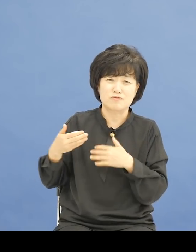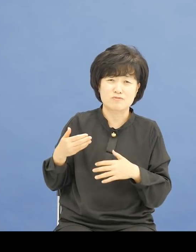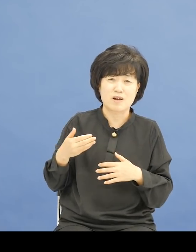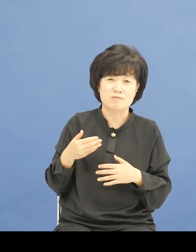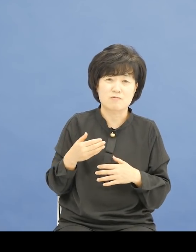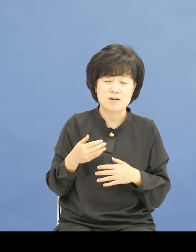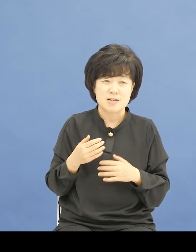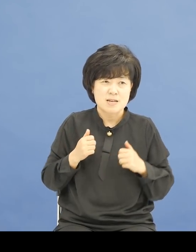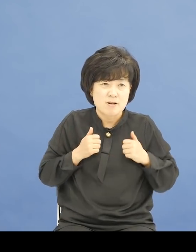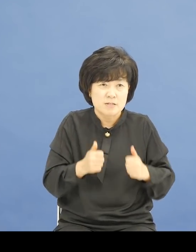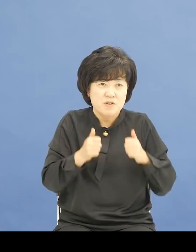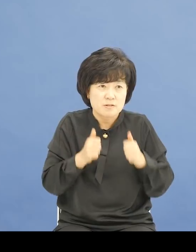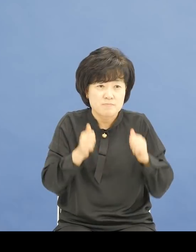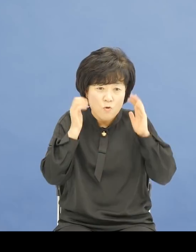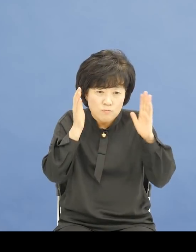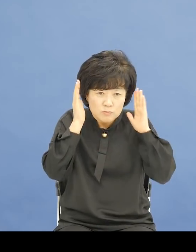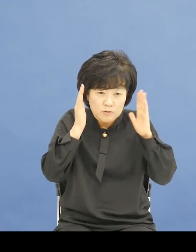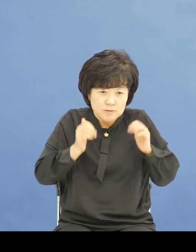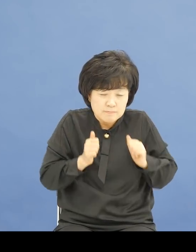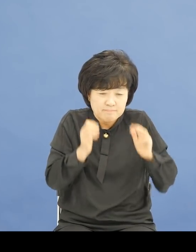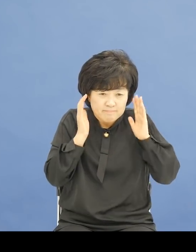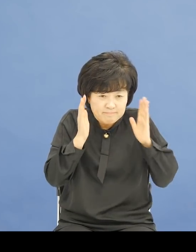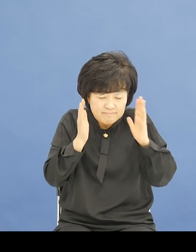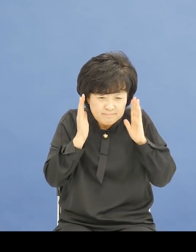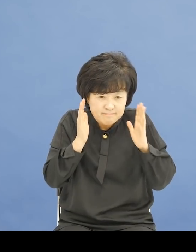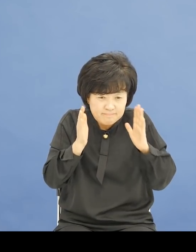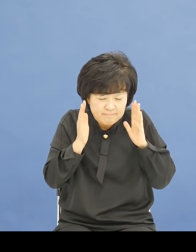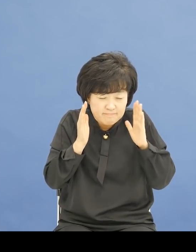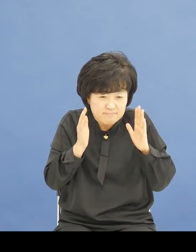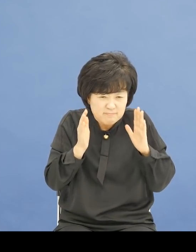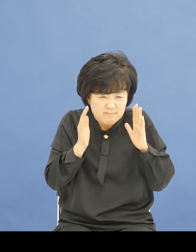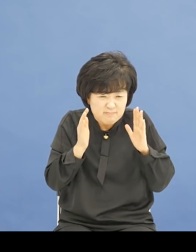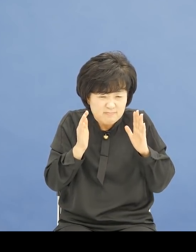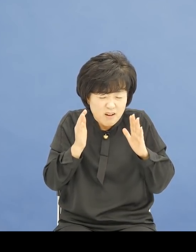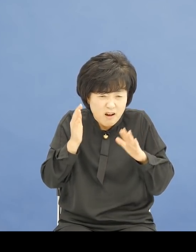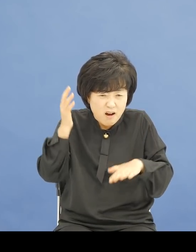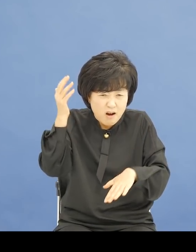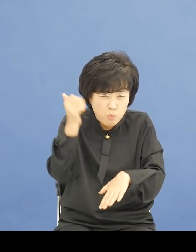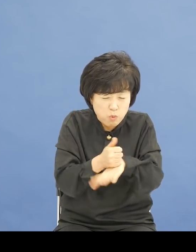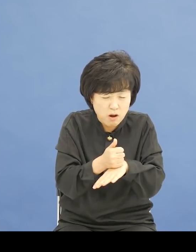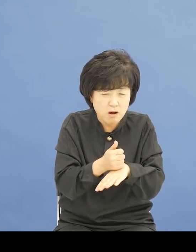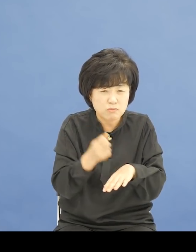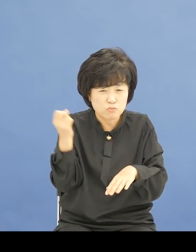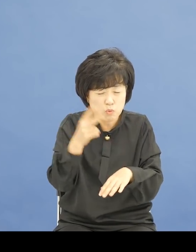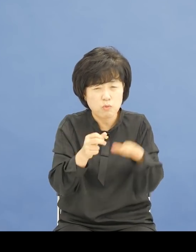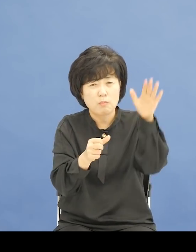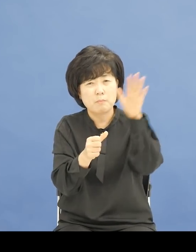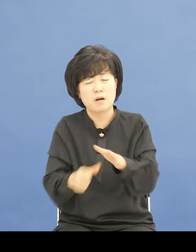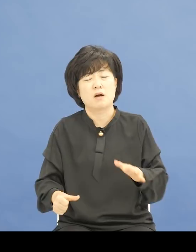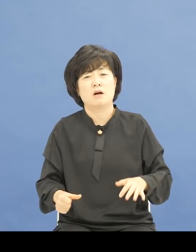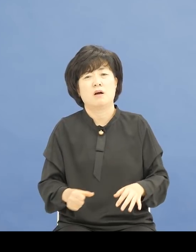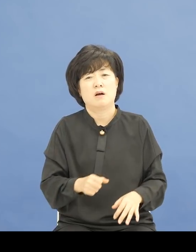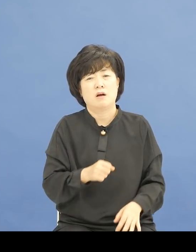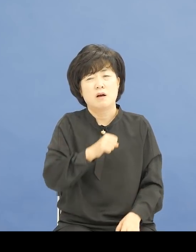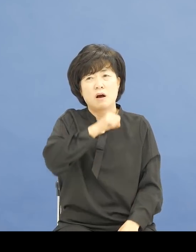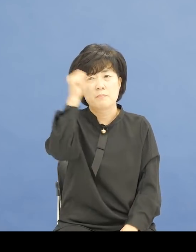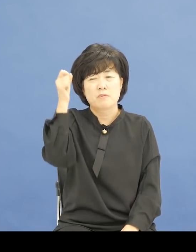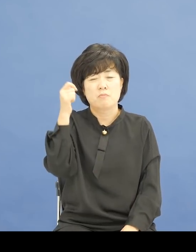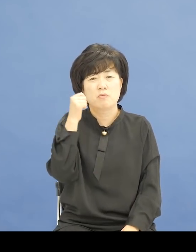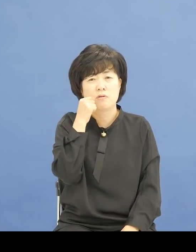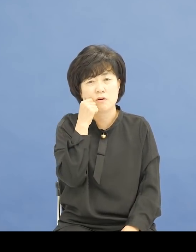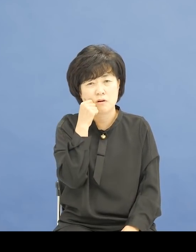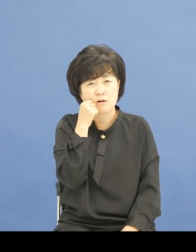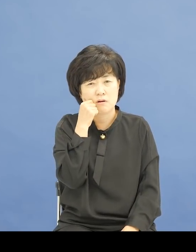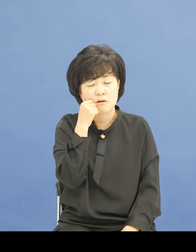강의도 듣고 열심히 공부를 했던 것 같아요. 네. 근데 그렇게 열심히 했는데 결과적으로 이제 불합격이라는 결과가 제게 주어지니까